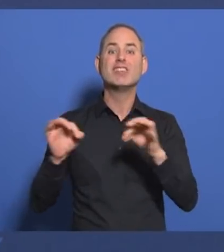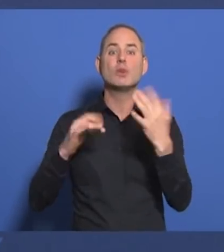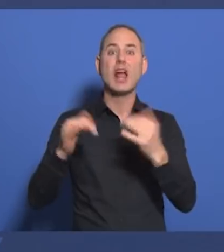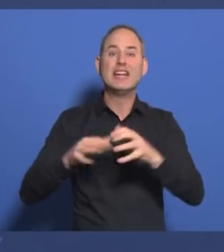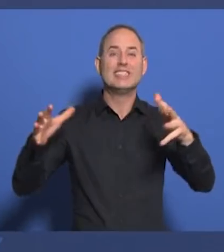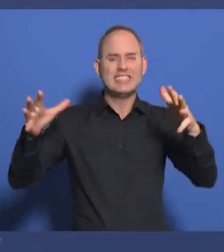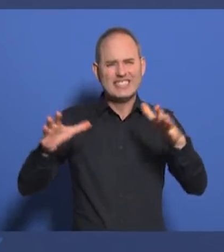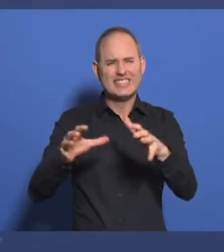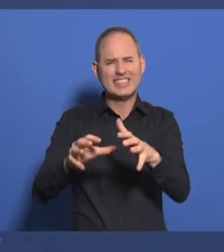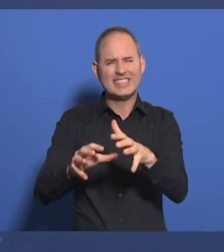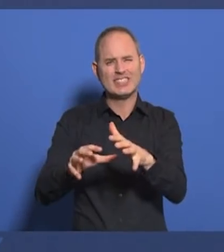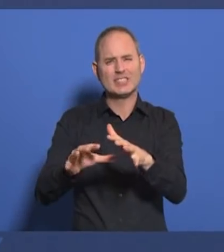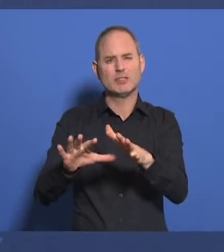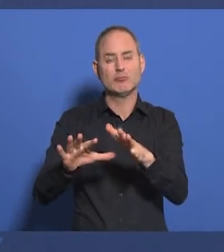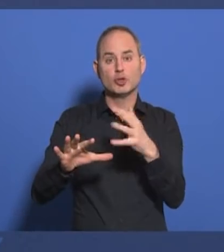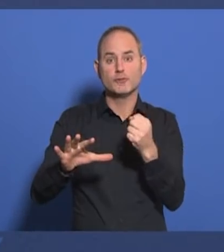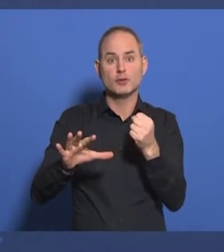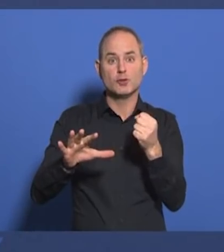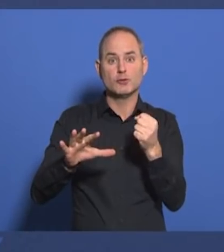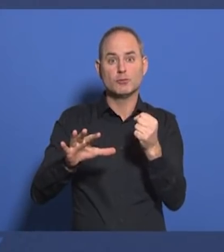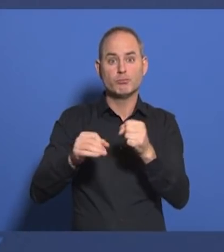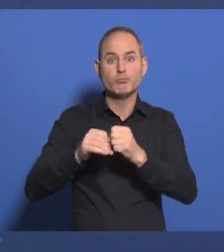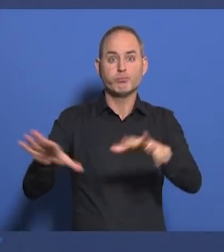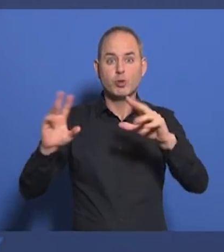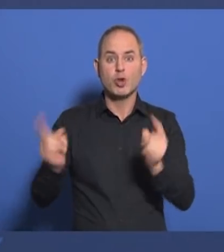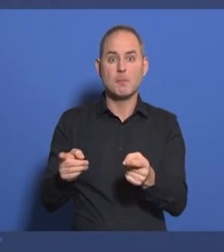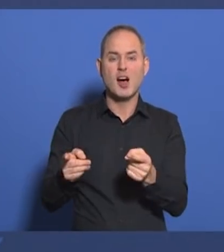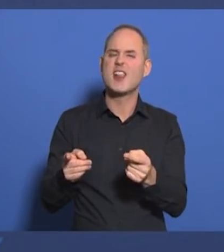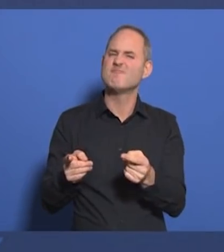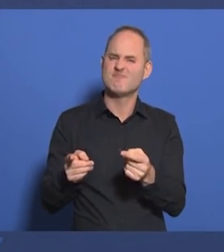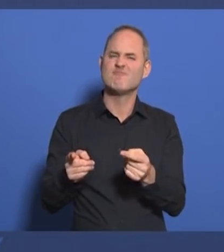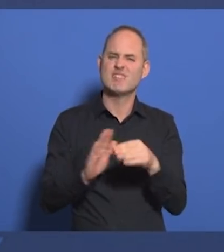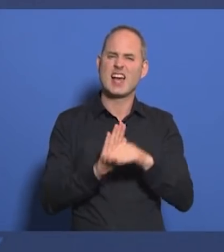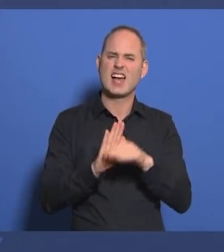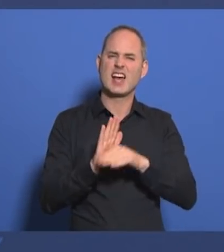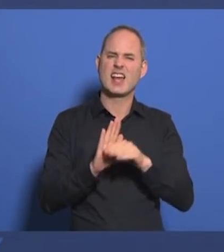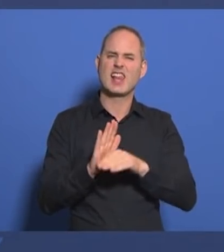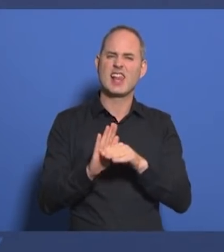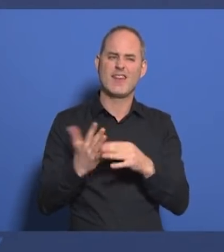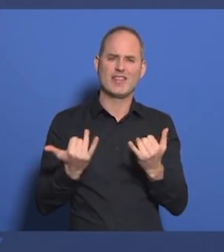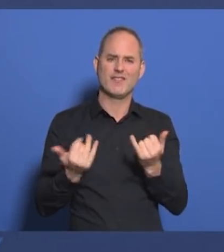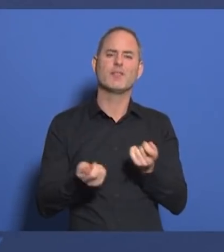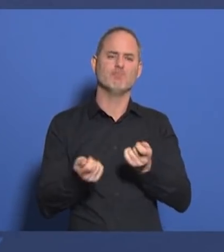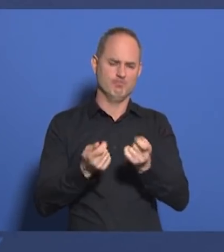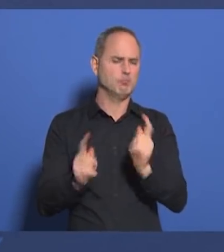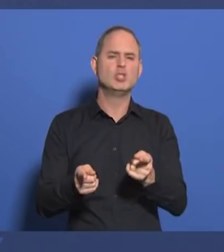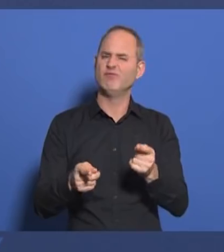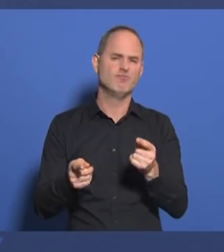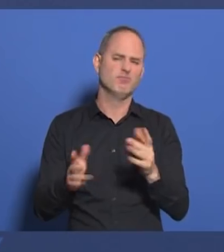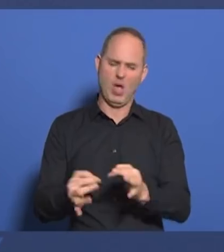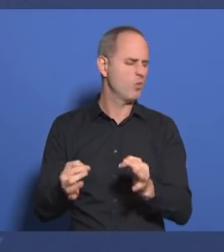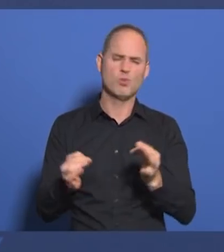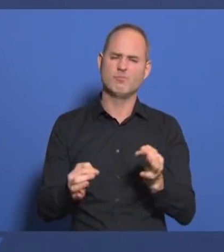verfügbar ist. Aus Sicht der Länder brauchen wir deshalb aus der Sammlung der bewährten Schutzmaßnahmen